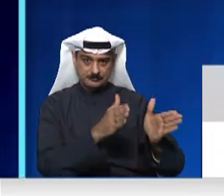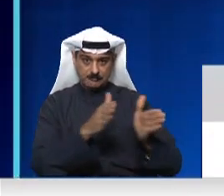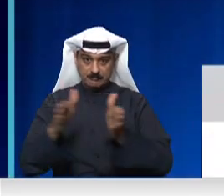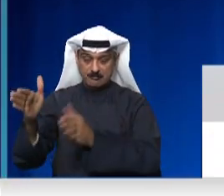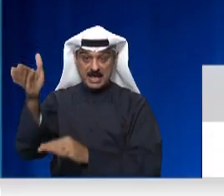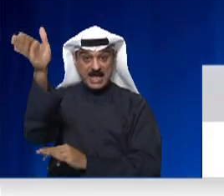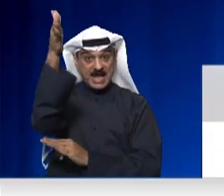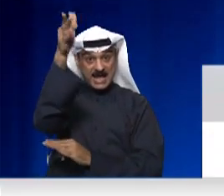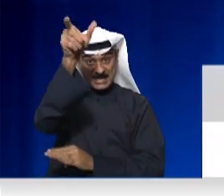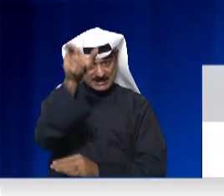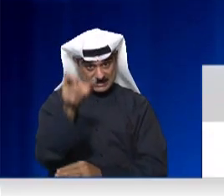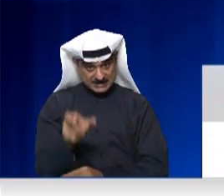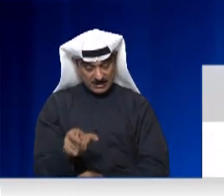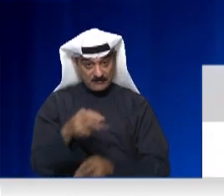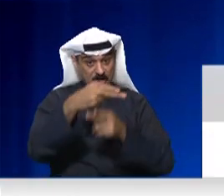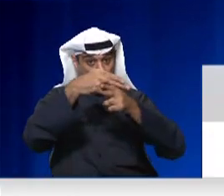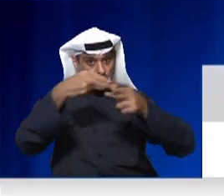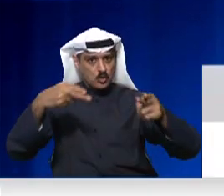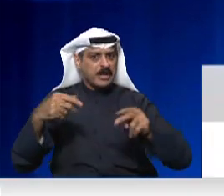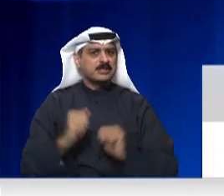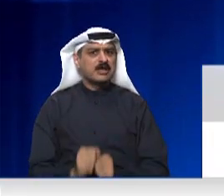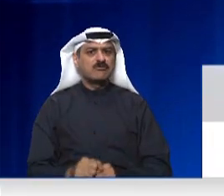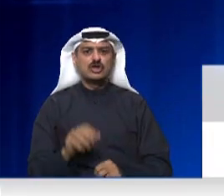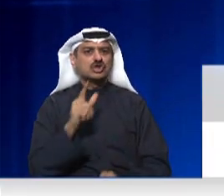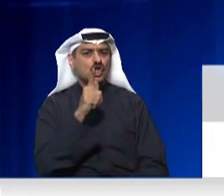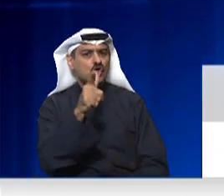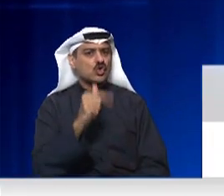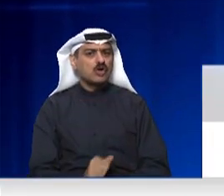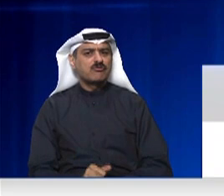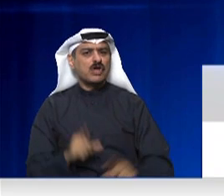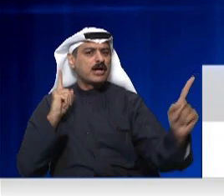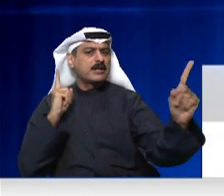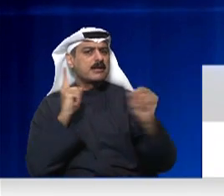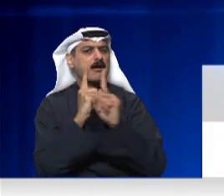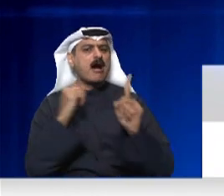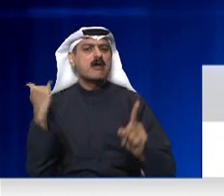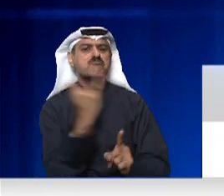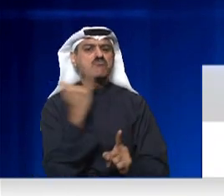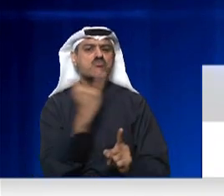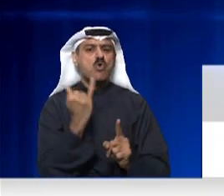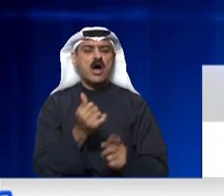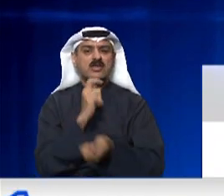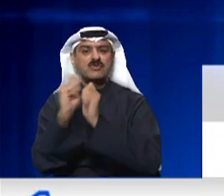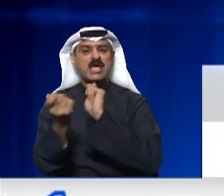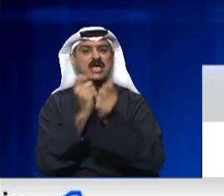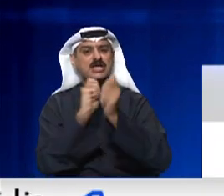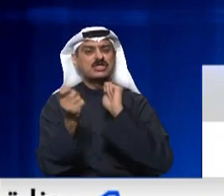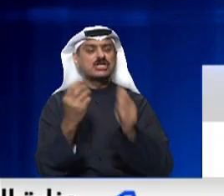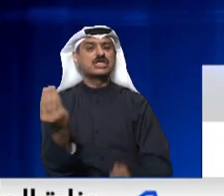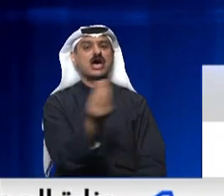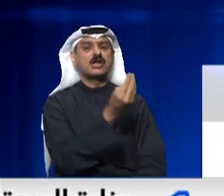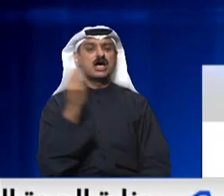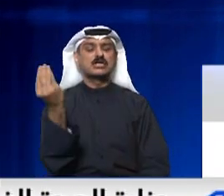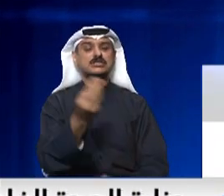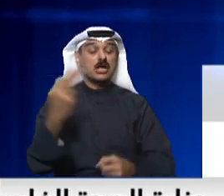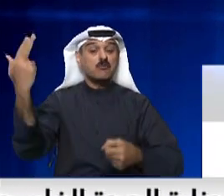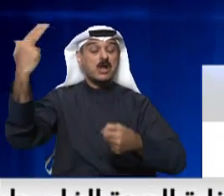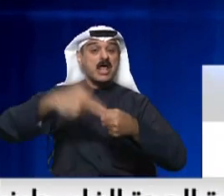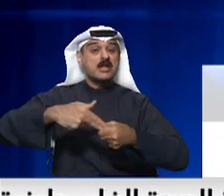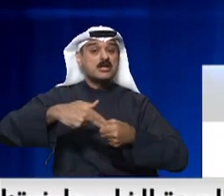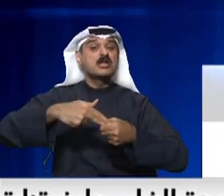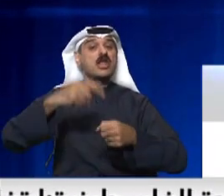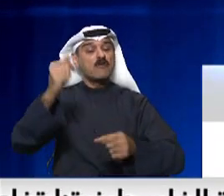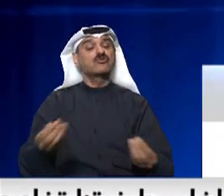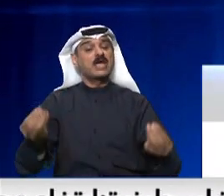السفير الناجم أهمية هذا اللقاء في تعزيز مجالات الاقتصاد والطاقة والنقل والسياحة ومجالات أخرى،